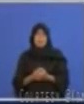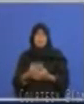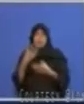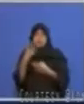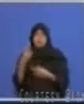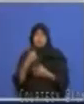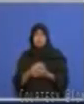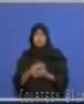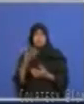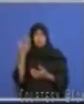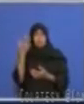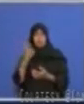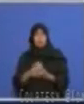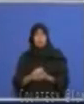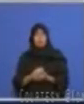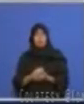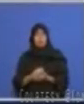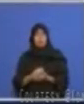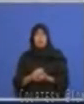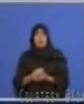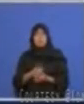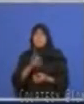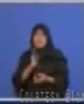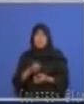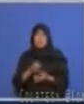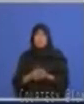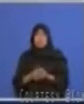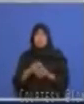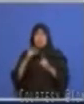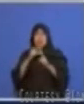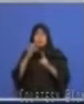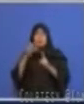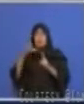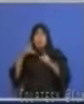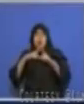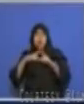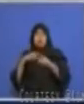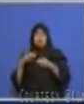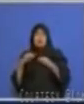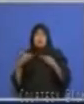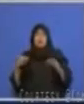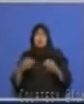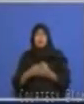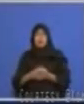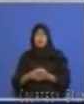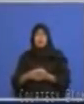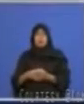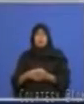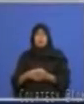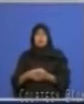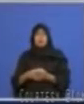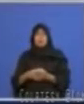makaimud mencadankan kita itu petik olah jual petani harus berdaulat dan nelayan juga harus berdaulat di sana